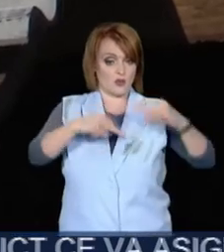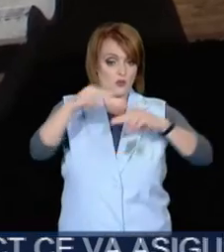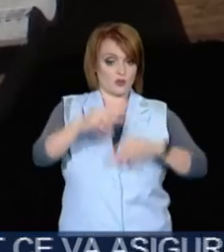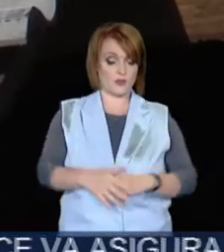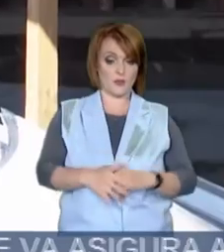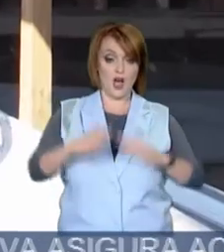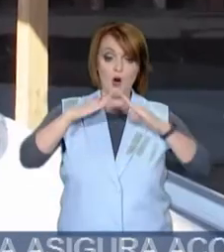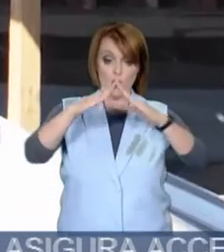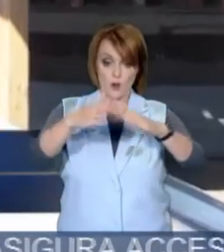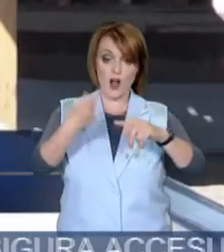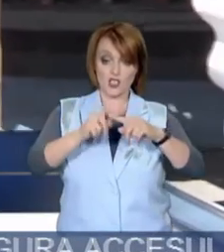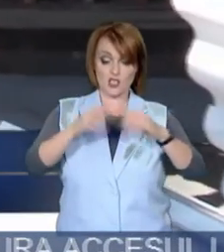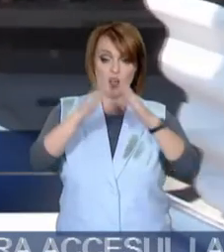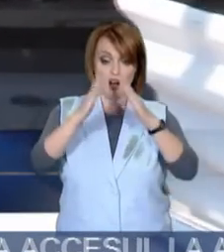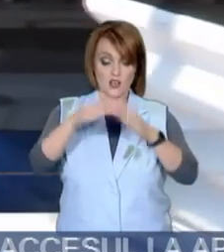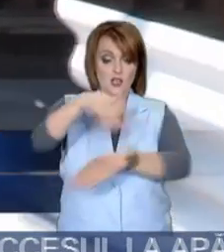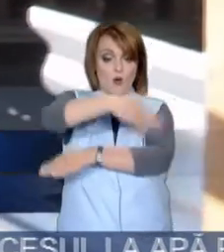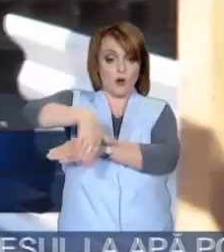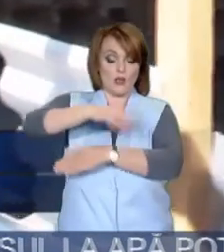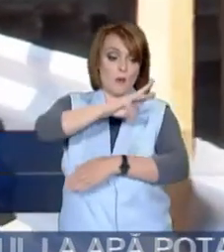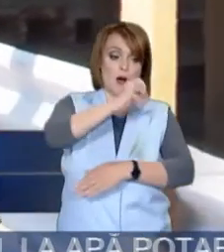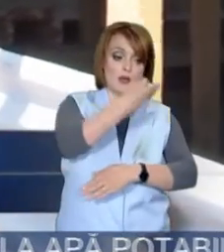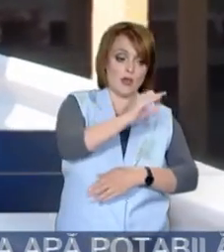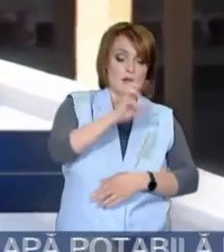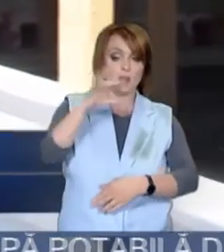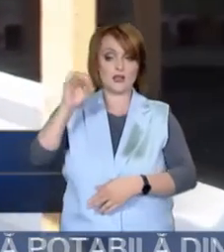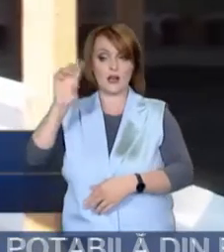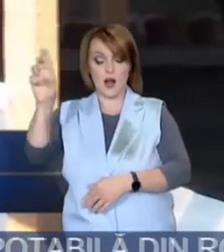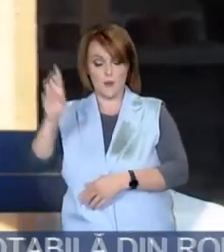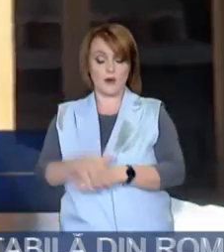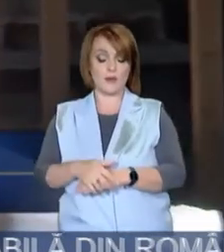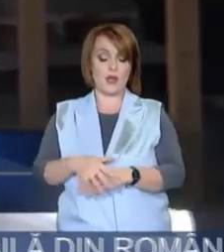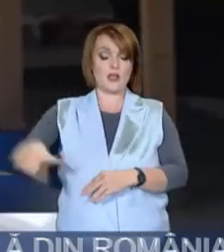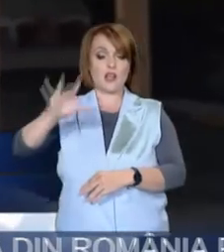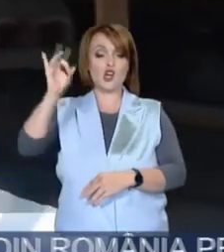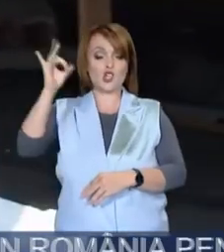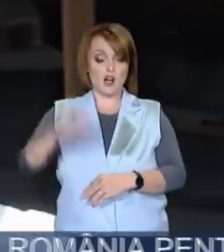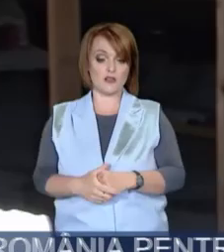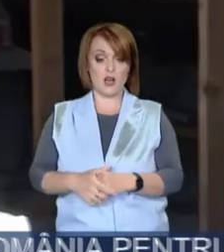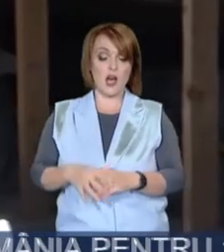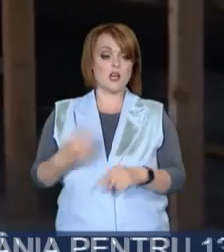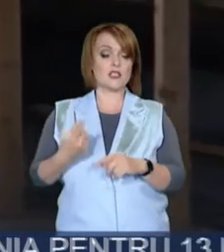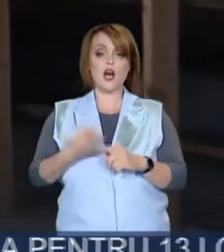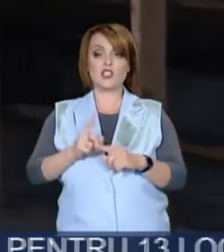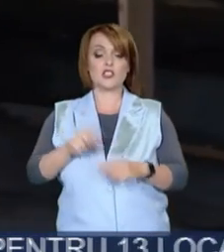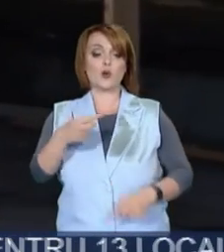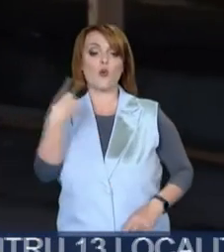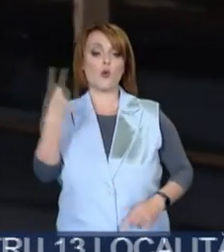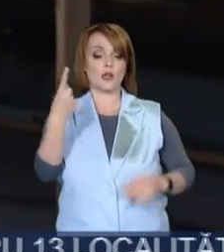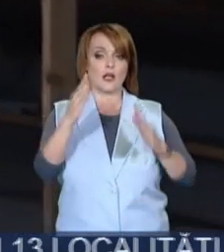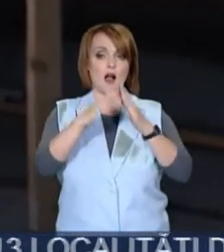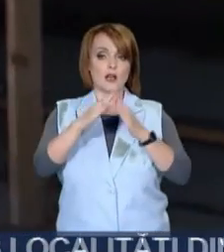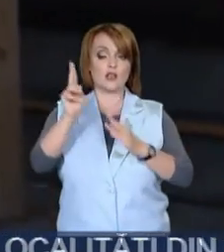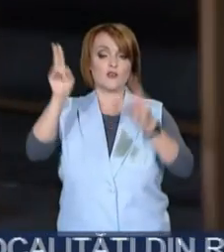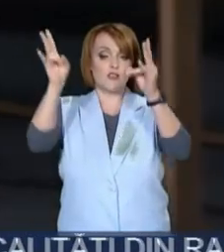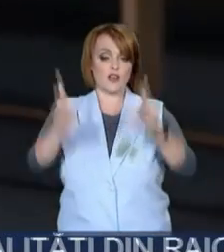Acoperișul acestui bloc de locuit de pe strada Matei Basarab din sectorul Rușcani este unul dintre cele câteva care au fost afectate